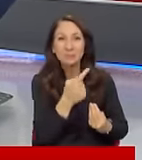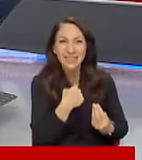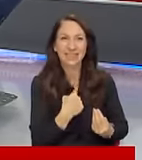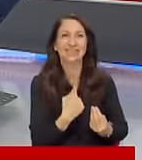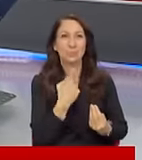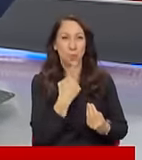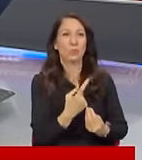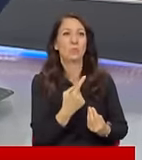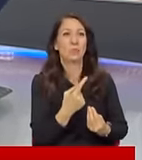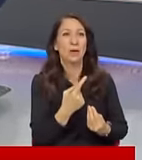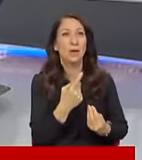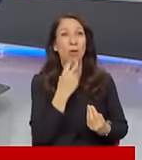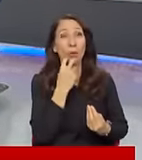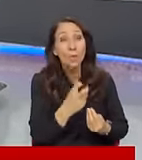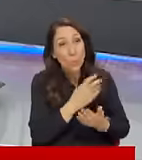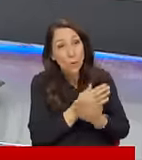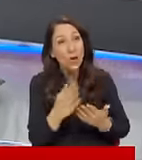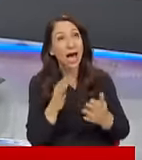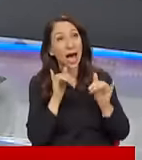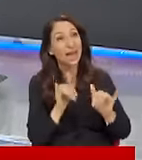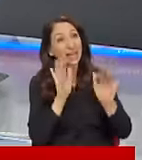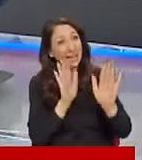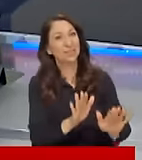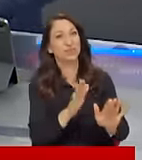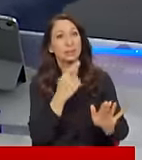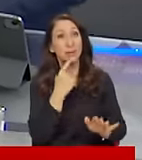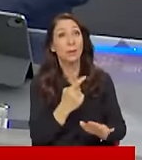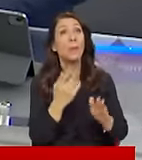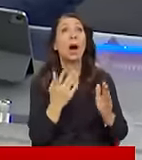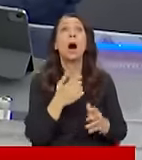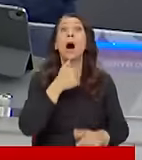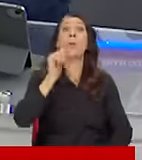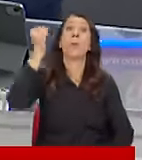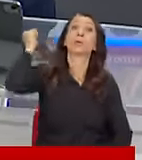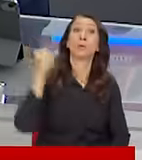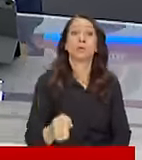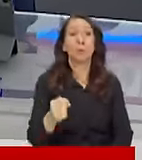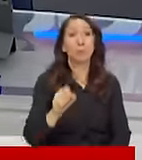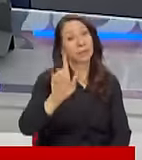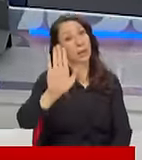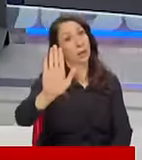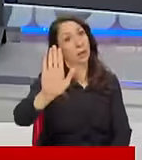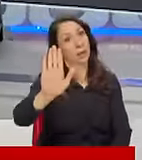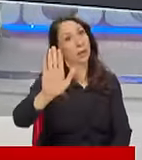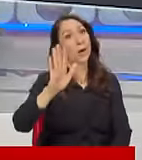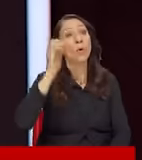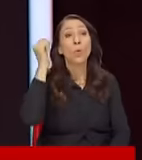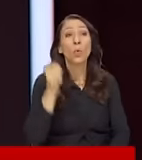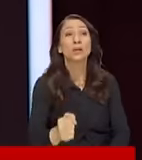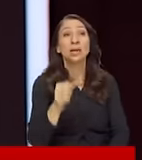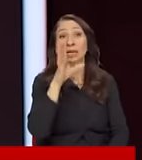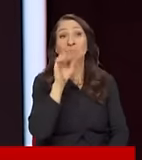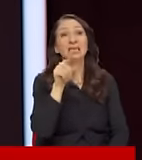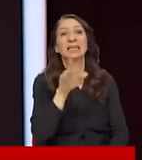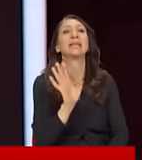abimsin diyorum, ebedi de aynı şekilde olacaksın deme. Abi masaya yumruğunu vurdu, bir dakika. Yumruğu vuracak kişi